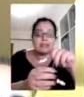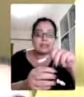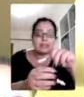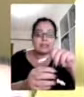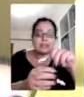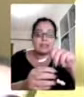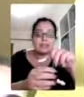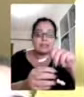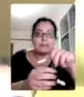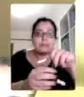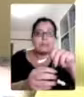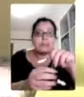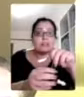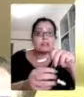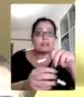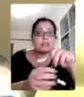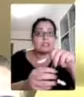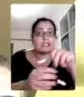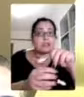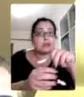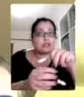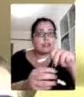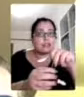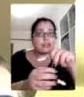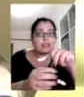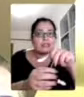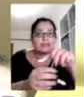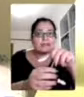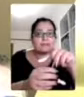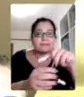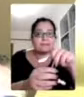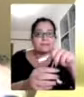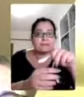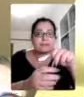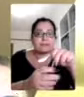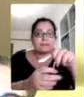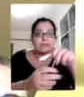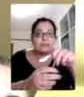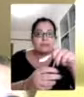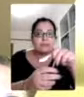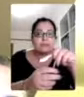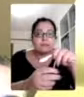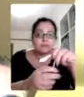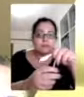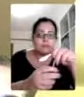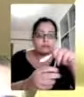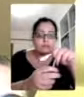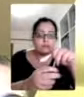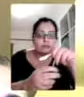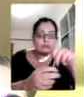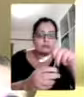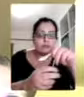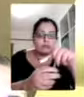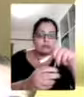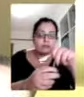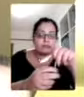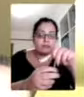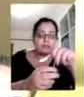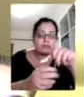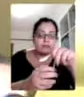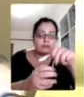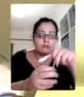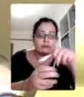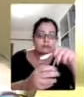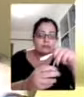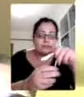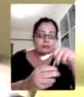tabii Var. yakından bakmak lazım. Rustiğine çok Fakat özenmişler. çok ben de özendiklerine eminim. Yani hiçbir sıkıntım